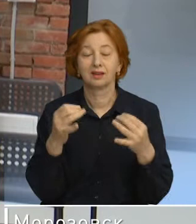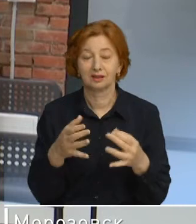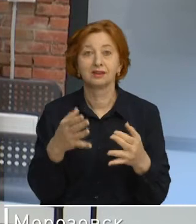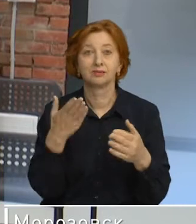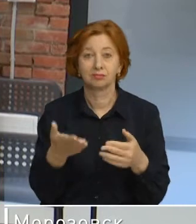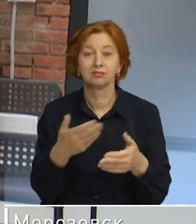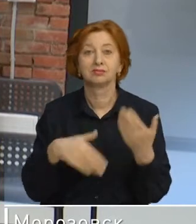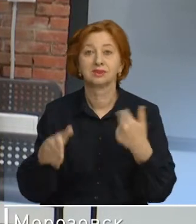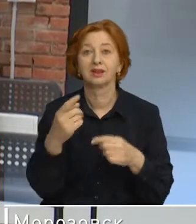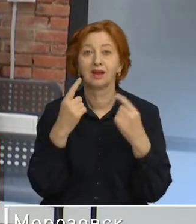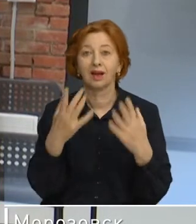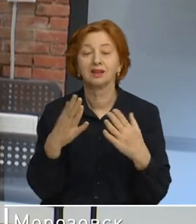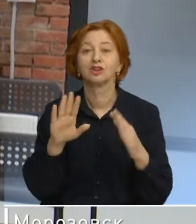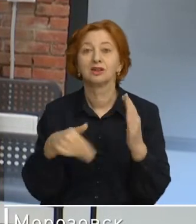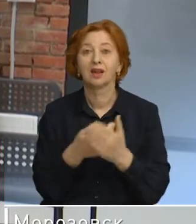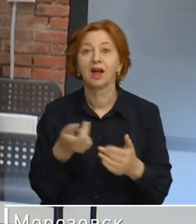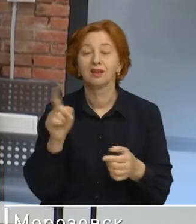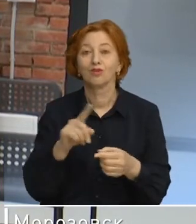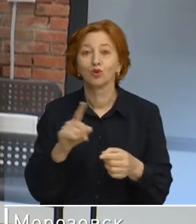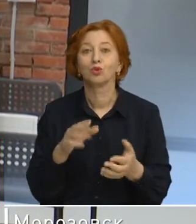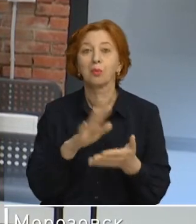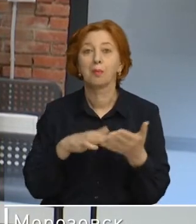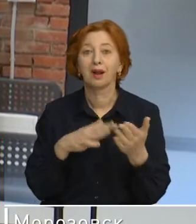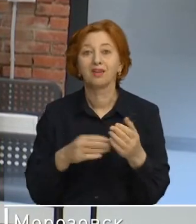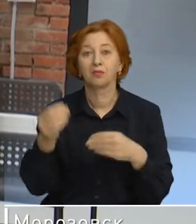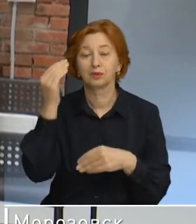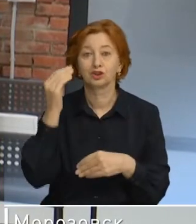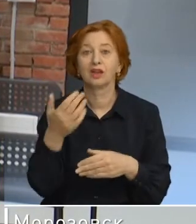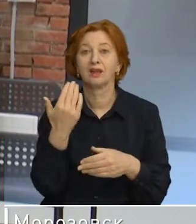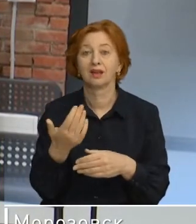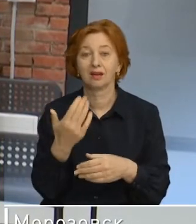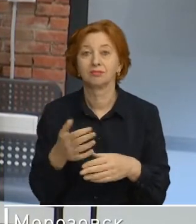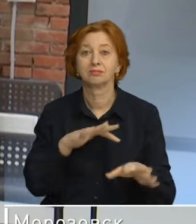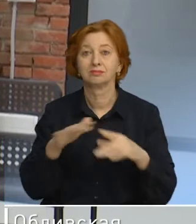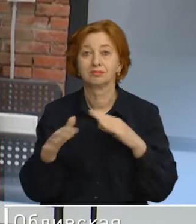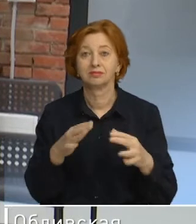создан для того, чтобы люди подчеркнули основы астрофизики,